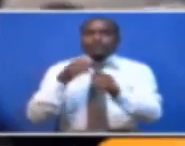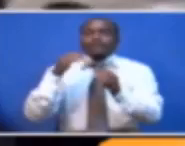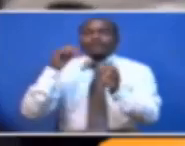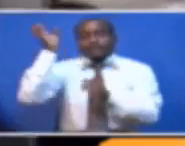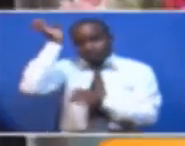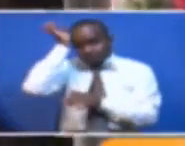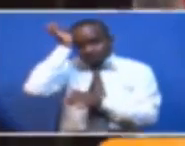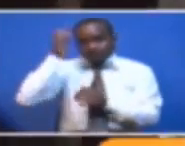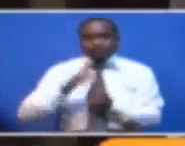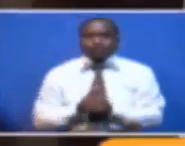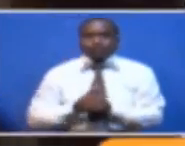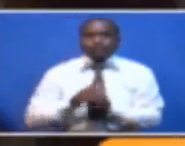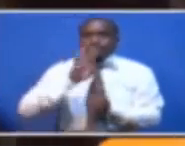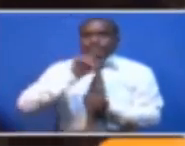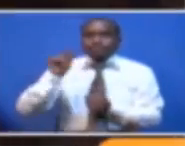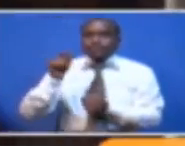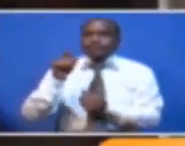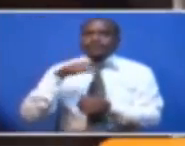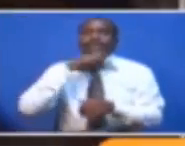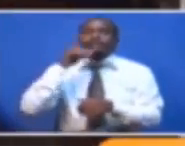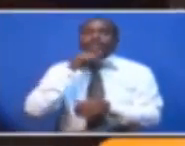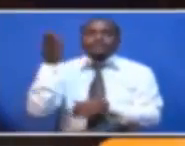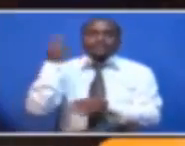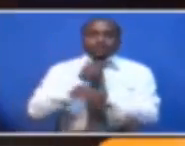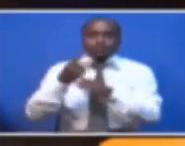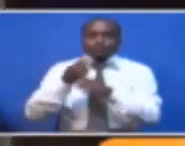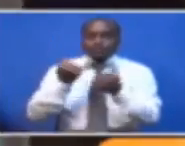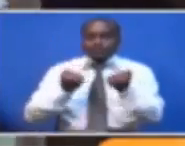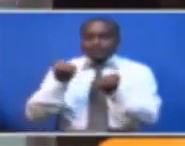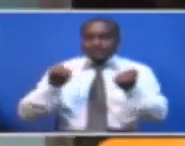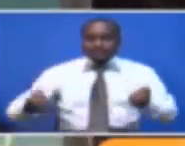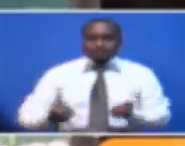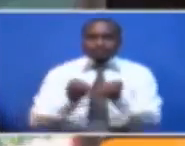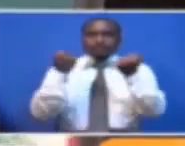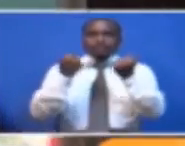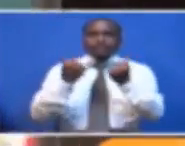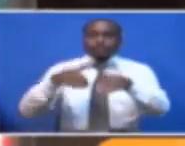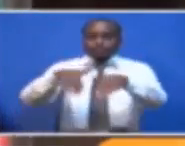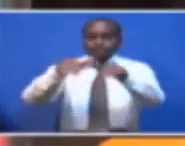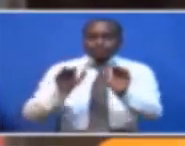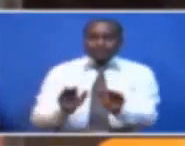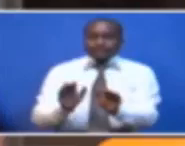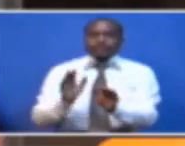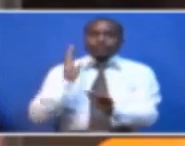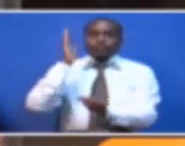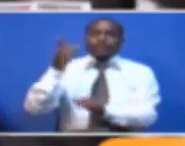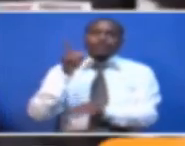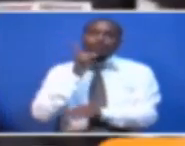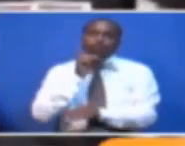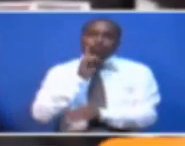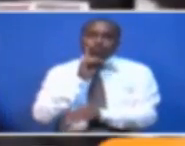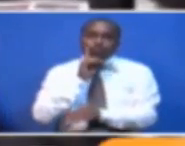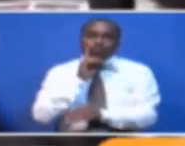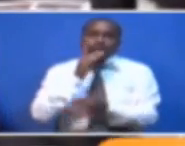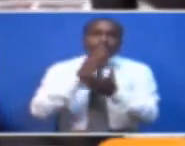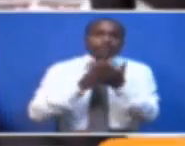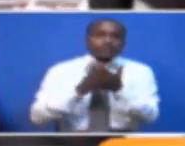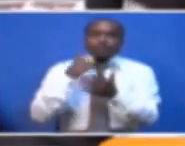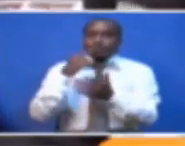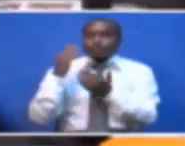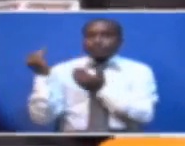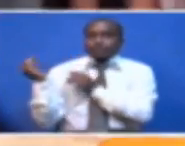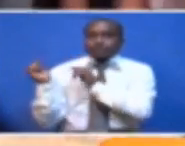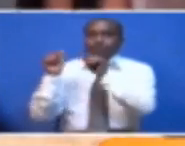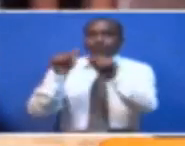Eldoret. Bett aliaga dunia wiki iliyopita kufuatia ajali ya barabarani. Atazikwa kesho nyumbani kwao Simat. Miongoni mwa wale wanatarajiwa kuhudhuria ibada